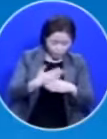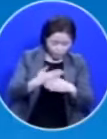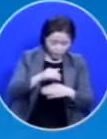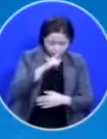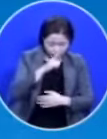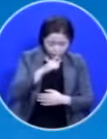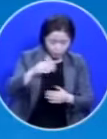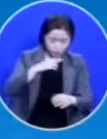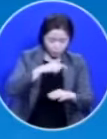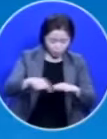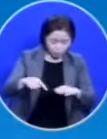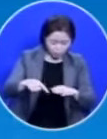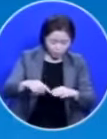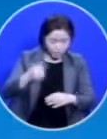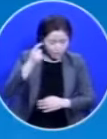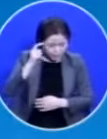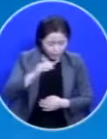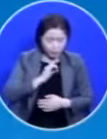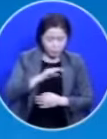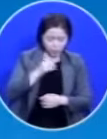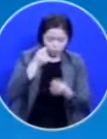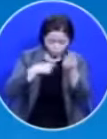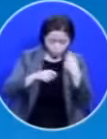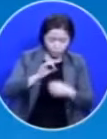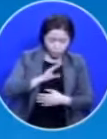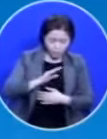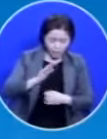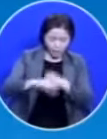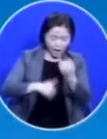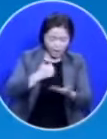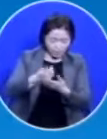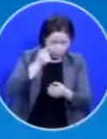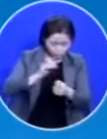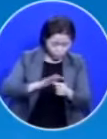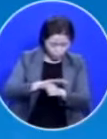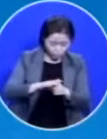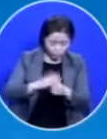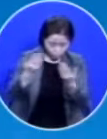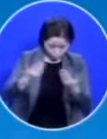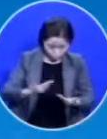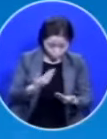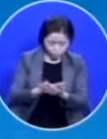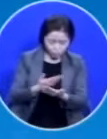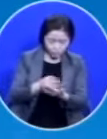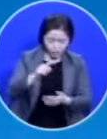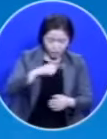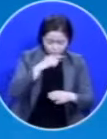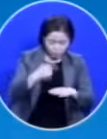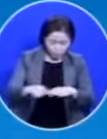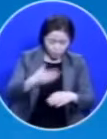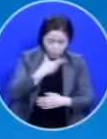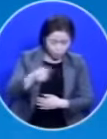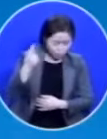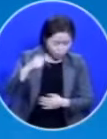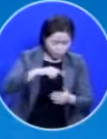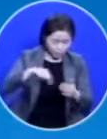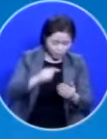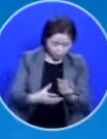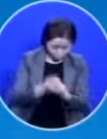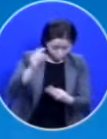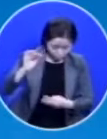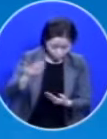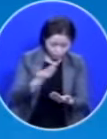눈물밖에 안납니다 하나님의 긍휼하심을 주소서이 민족이 복음 안에 통일되게 해